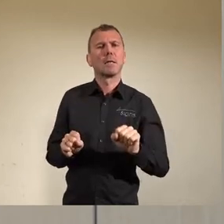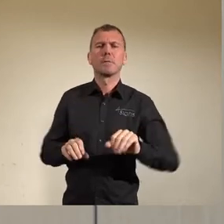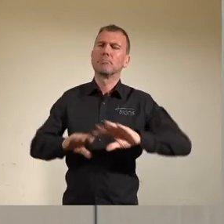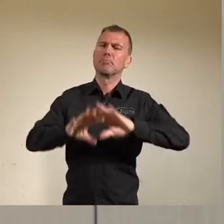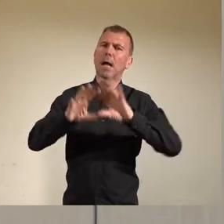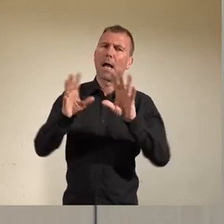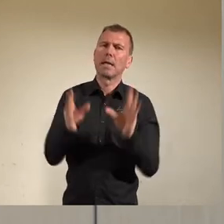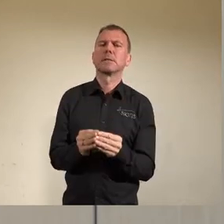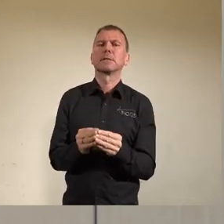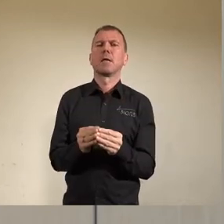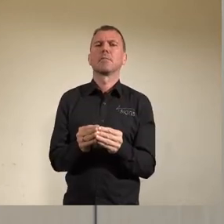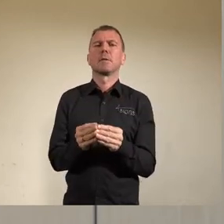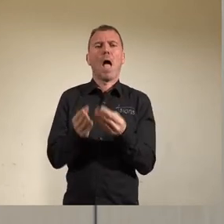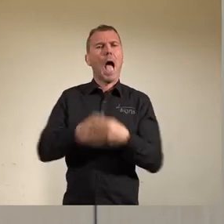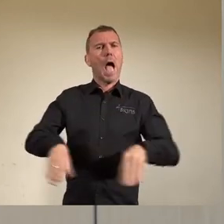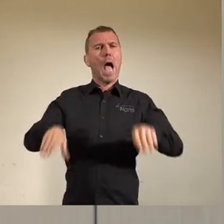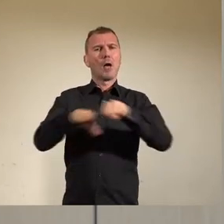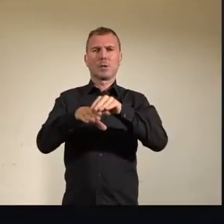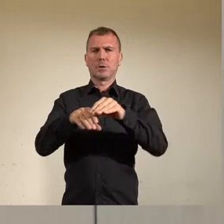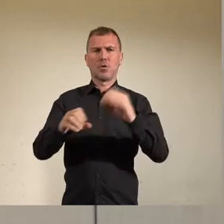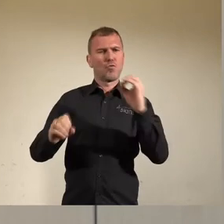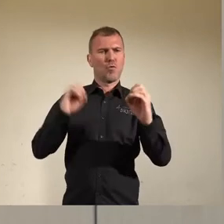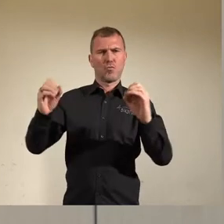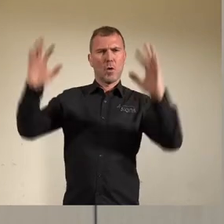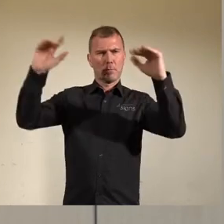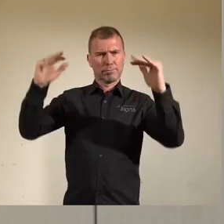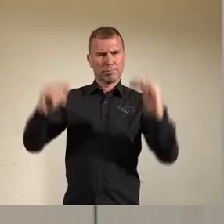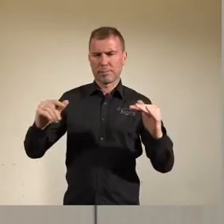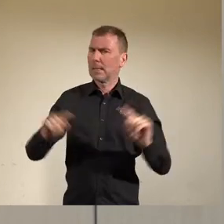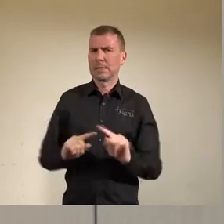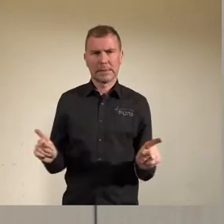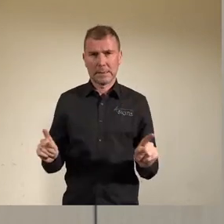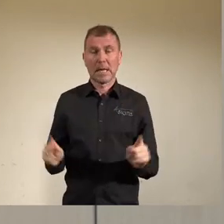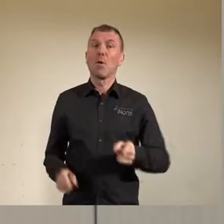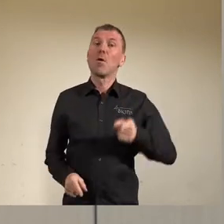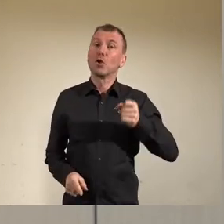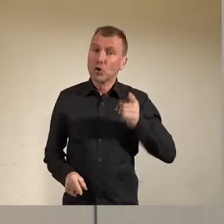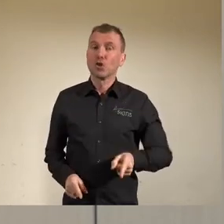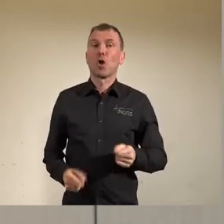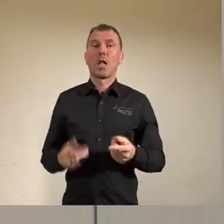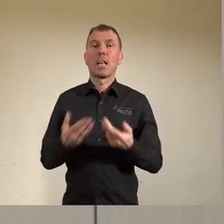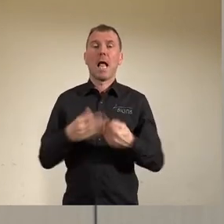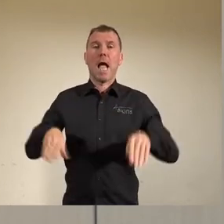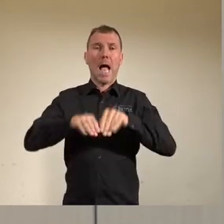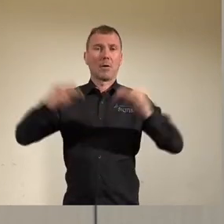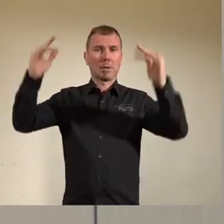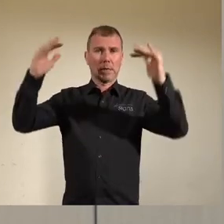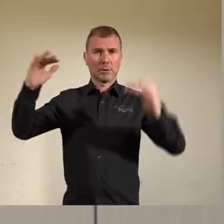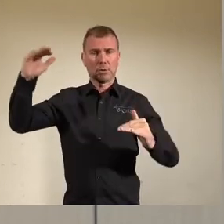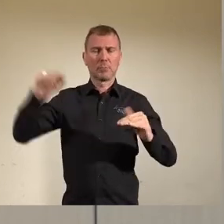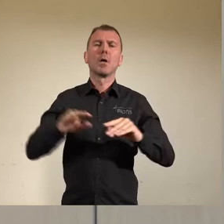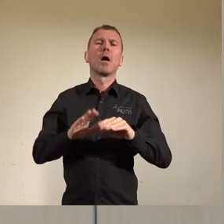insgesamt nicht ausgeglichen ist. Dass er ausgeglichen sein soll, das steht in der